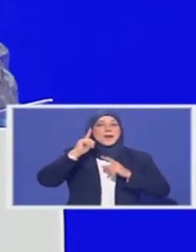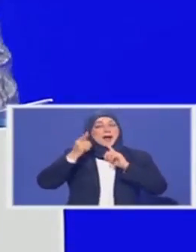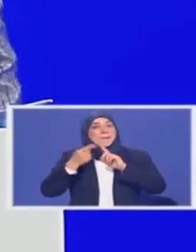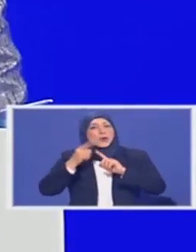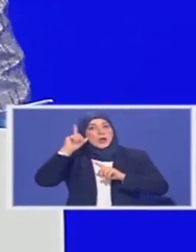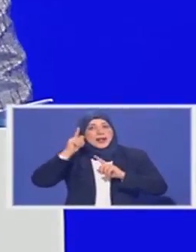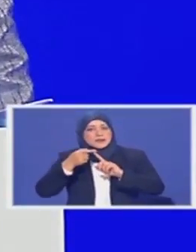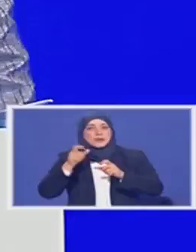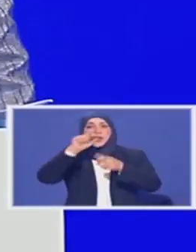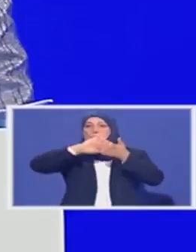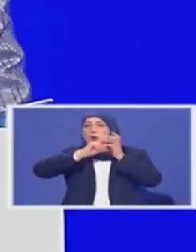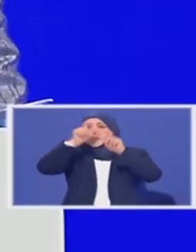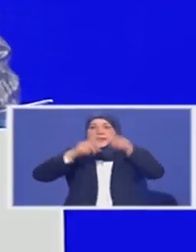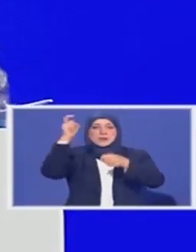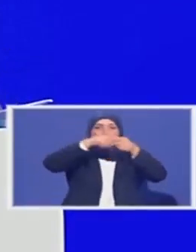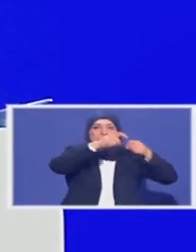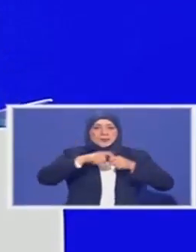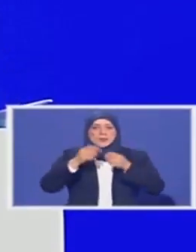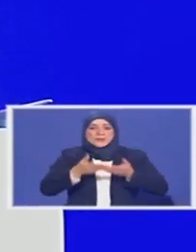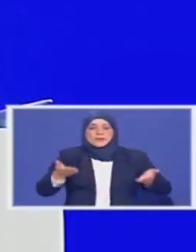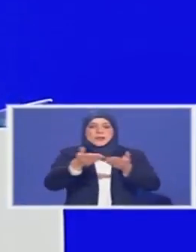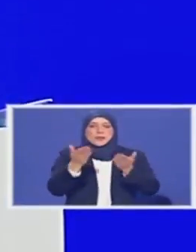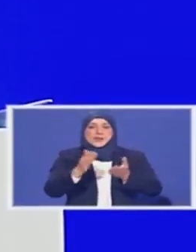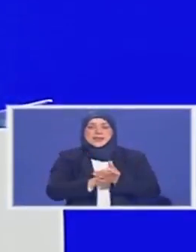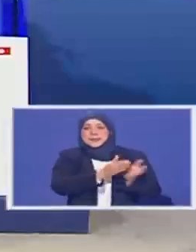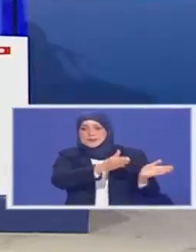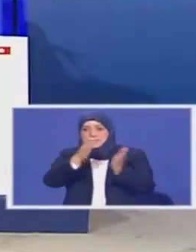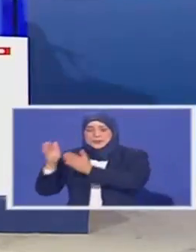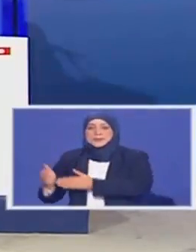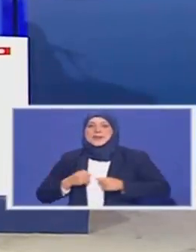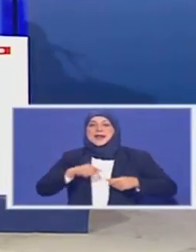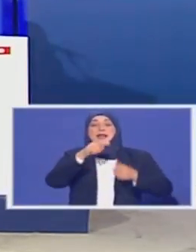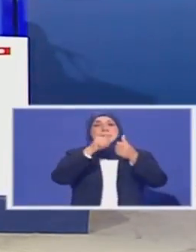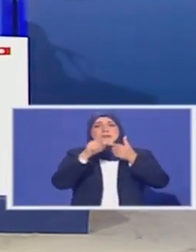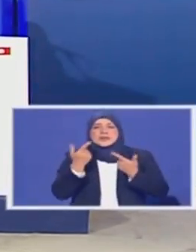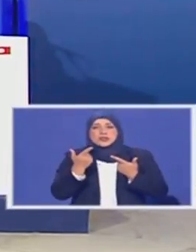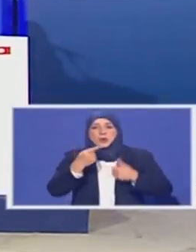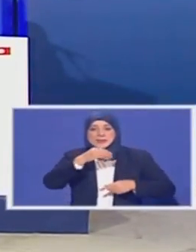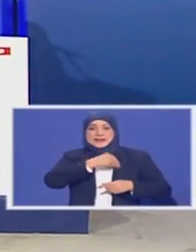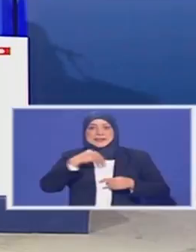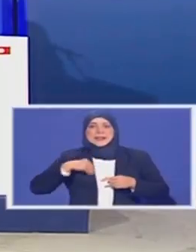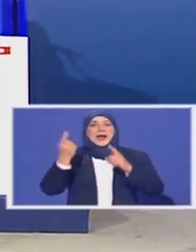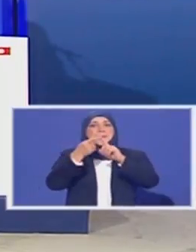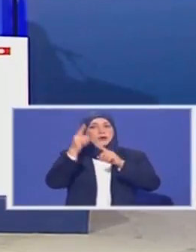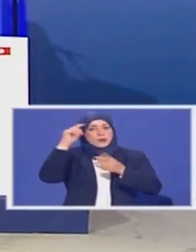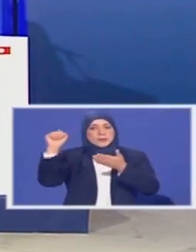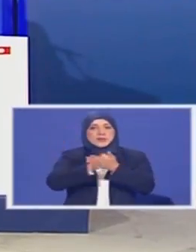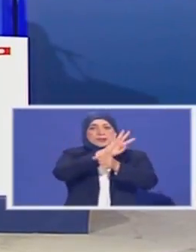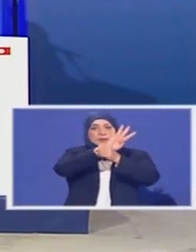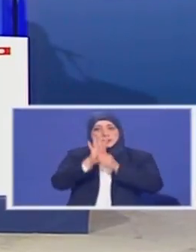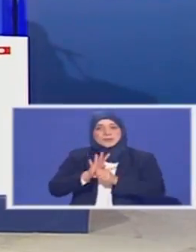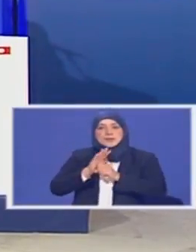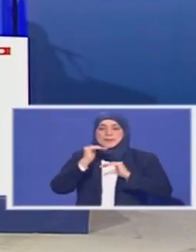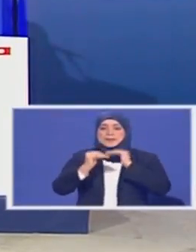في هذه المرحلة. المبادئ دونك هي الصحة والتحكم في الوباء، المرحلية